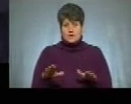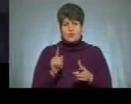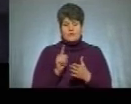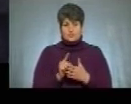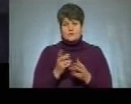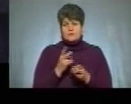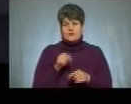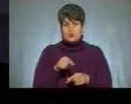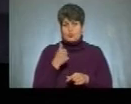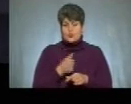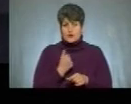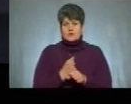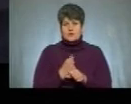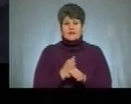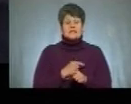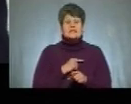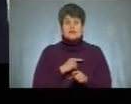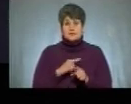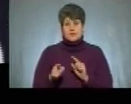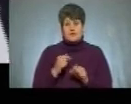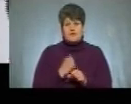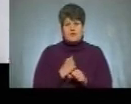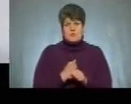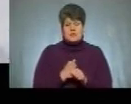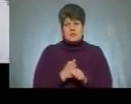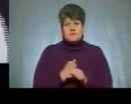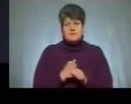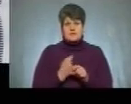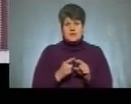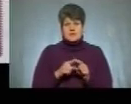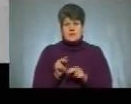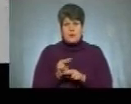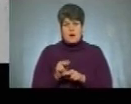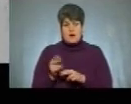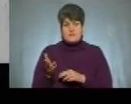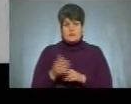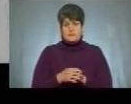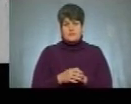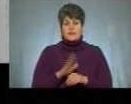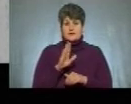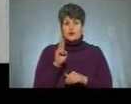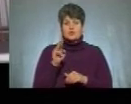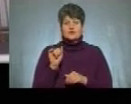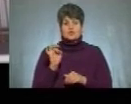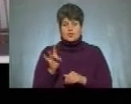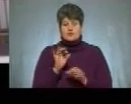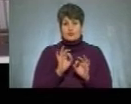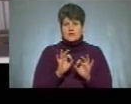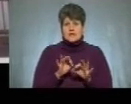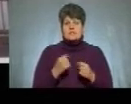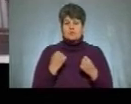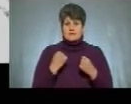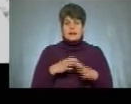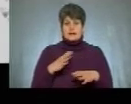потрібно в цьому році вже робити терміново, потрібно ті речі нам поправити. Віктор Щур розповідає, спортсмени і